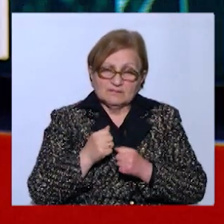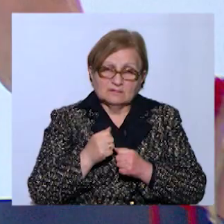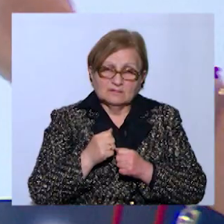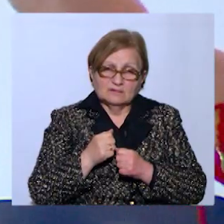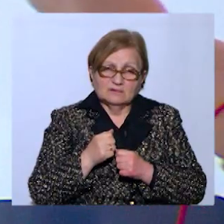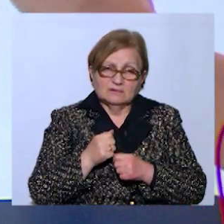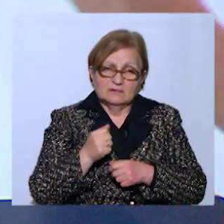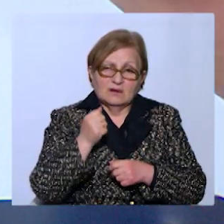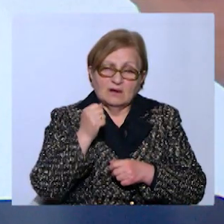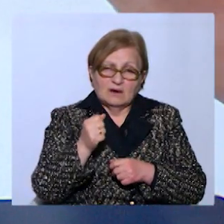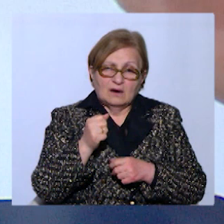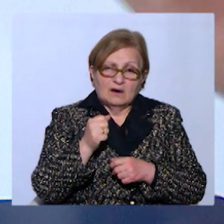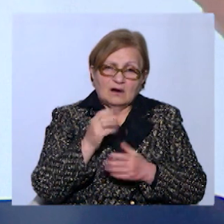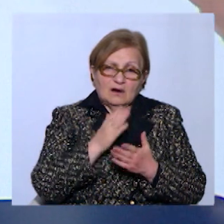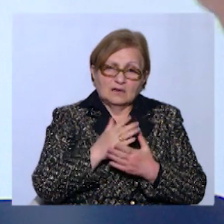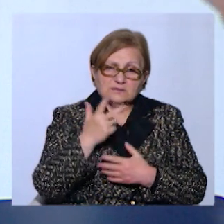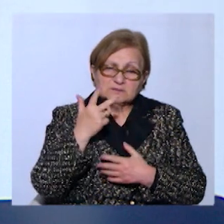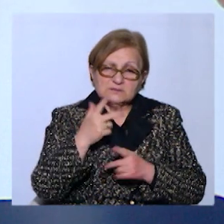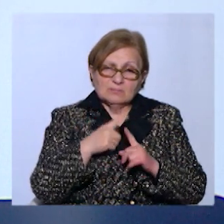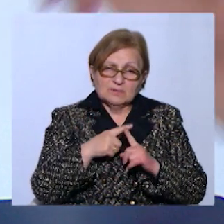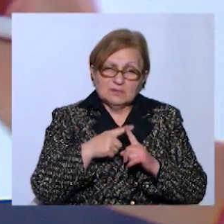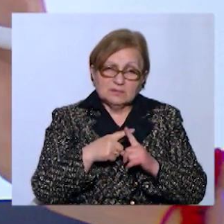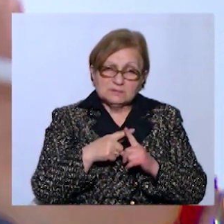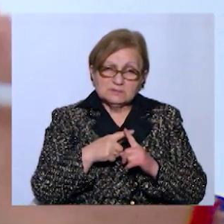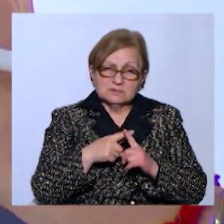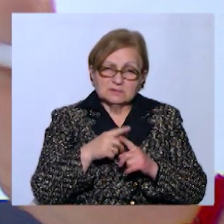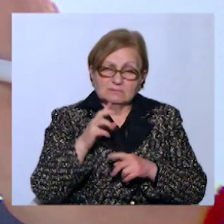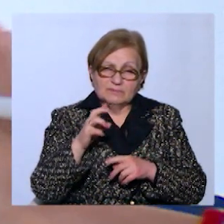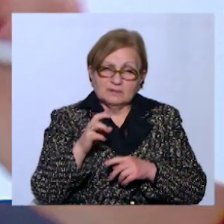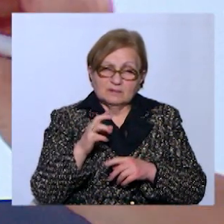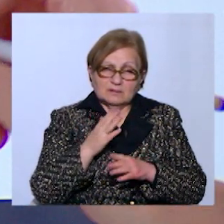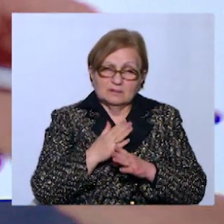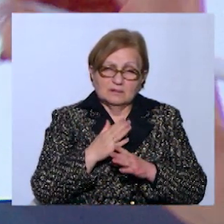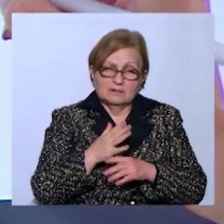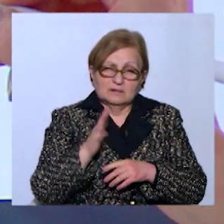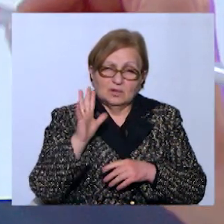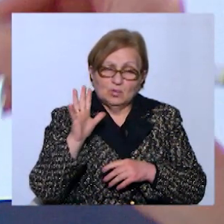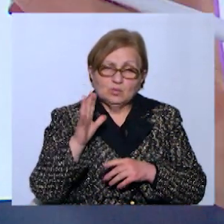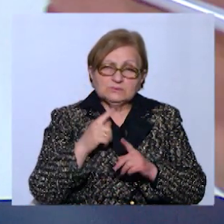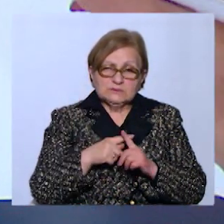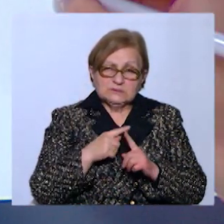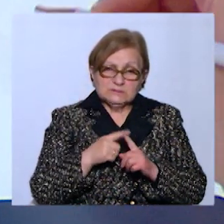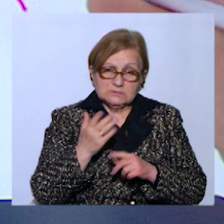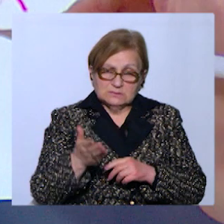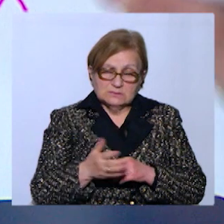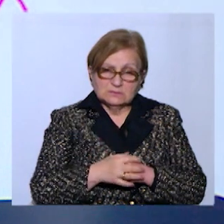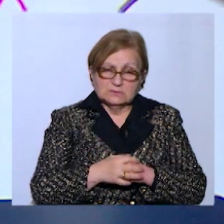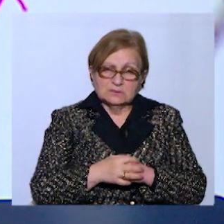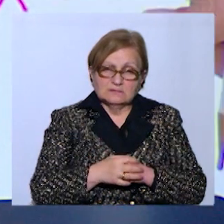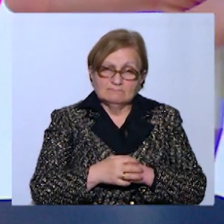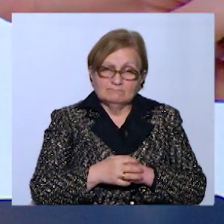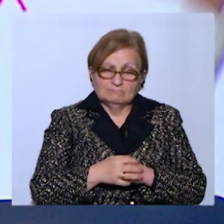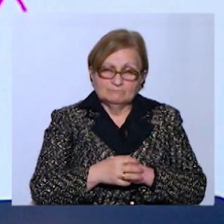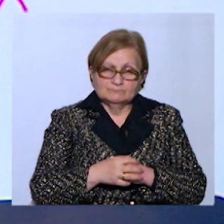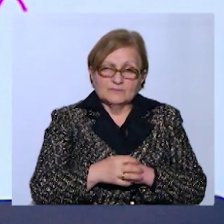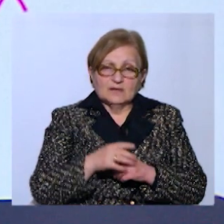გამოვიდა რომ A არის 3X-ი, B არის 5X-ი. ხო ესეა? აი რომ დავწეროთ